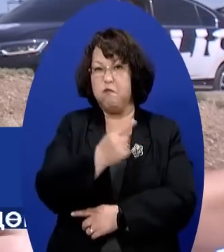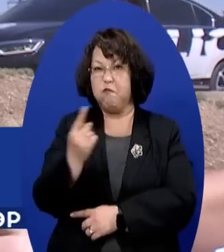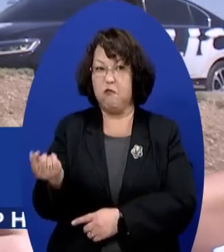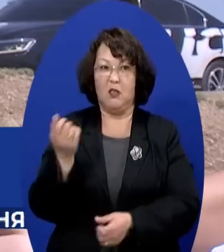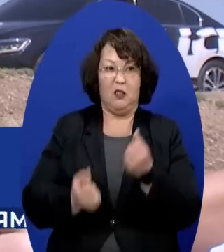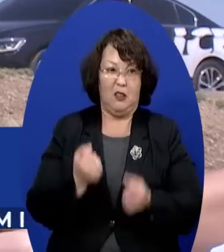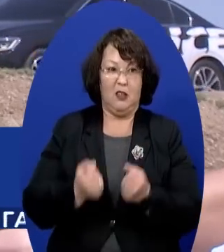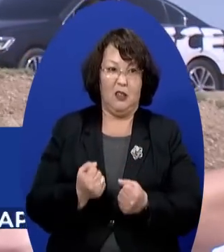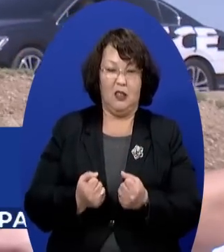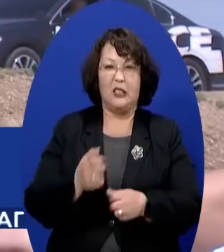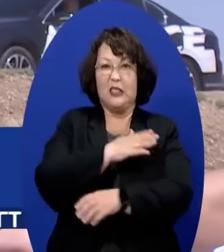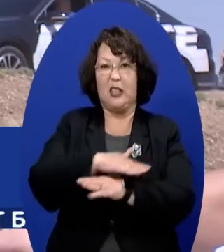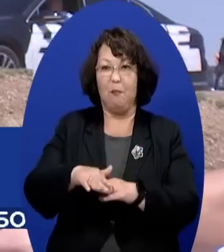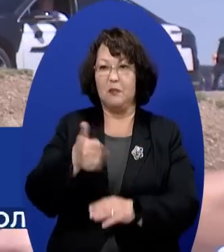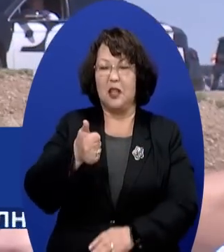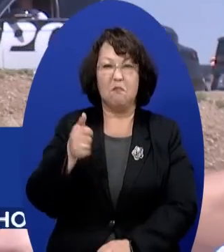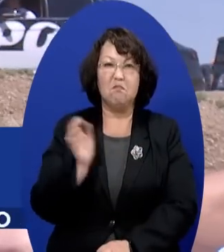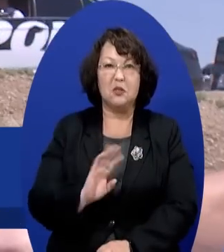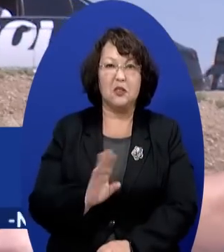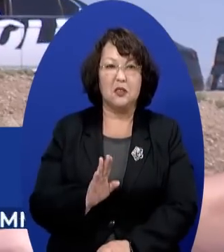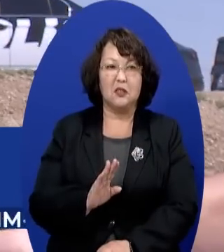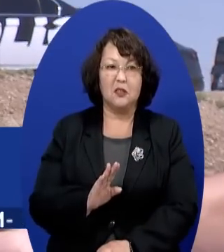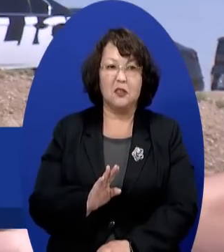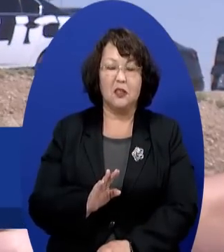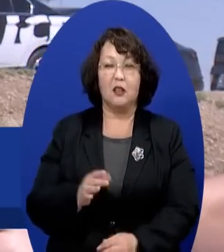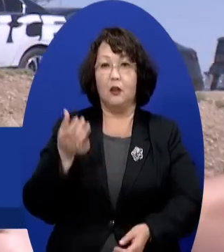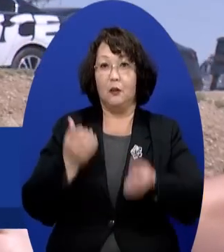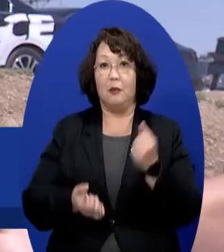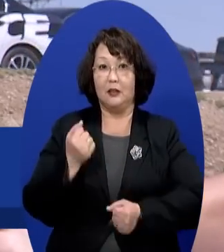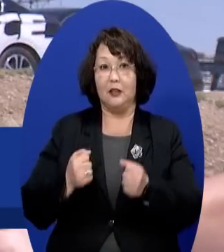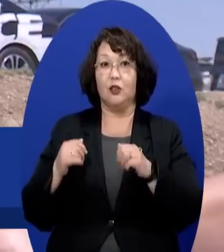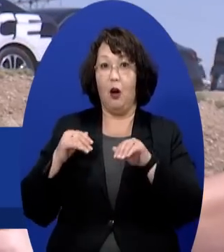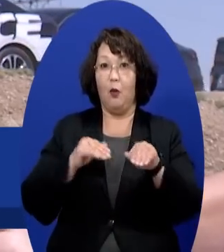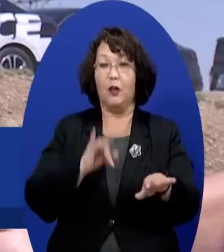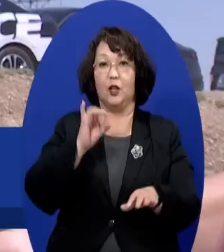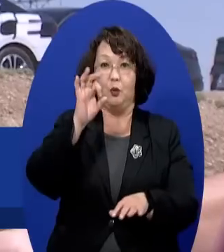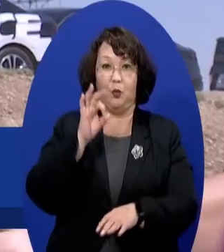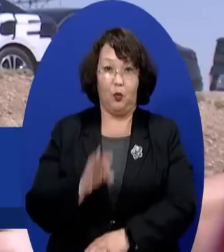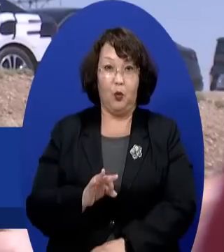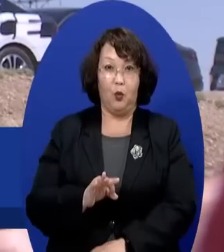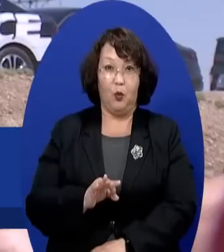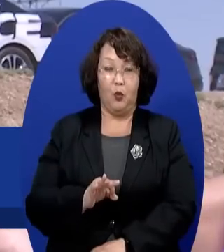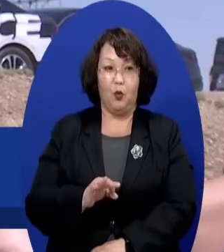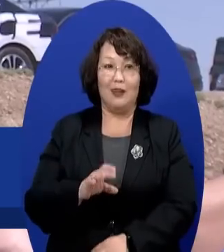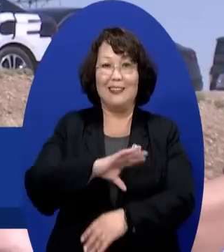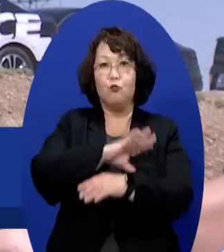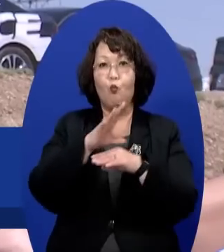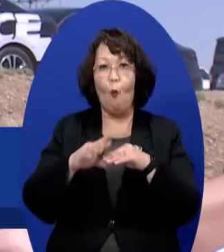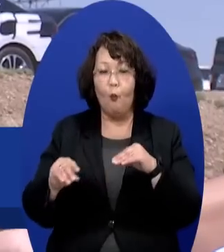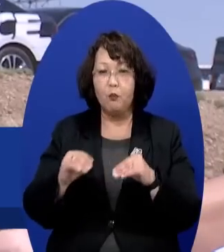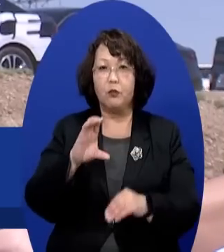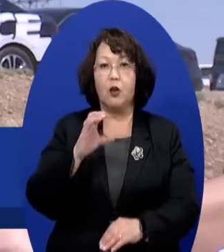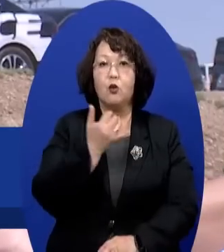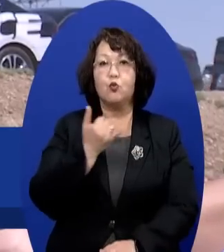нөхцөл төдийлөн бас сайн биш байна. За энэ зам дээр явж байгаа тэврийн хэрэгслүүд маань ихэнх нь одоо бас суудлын тэрэг байгаа